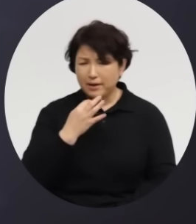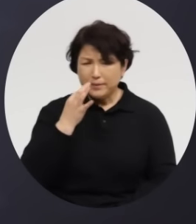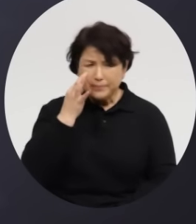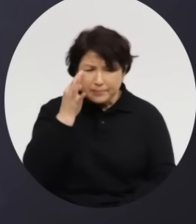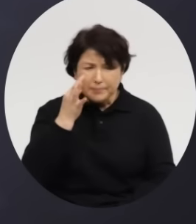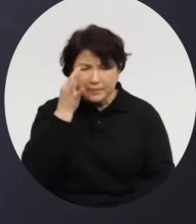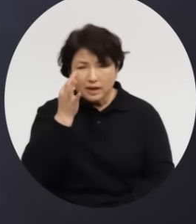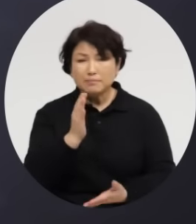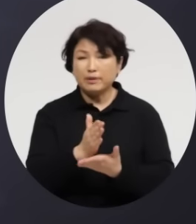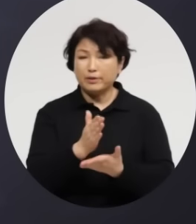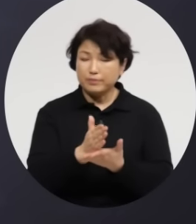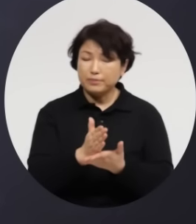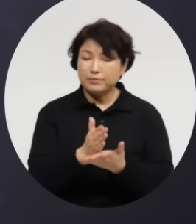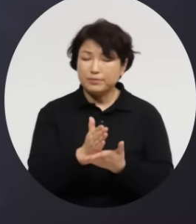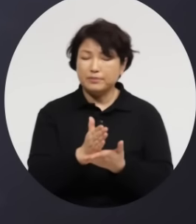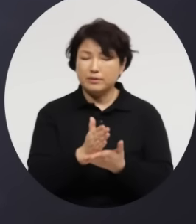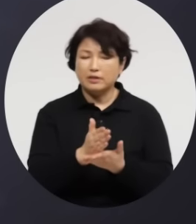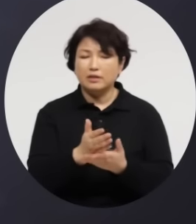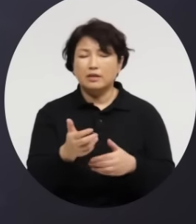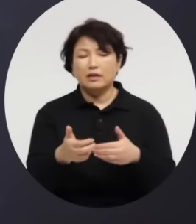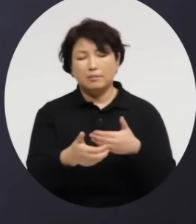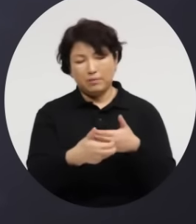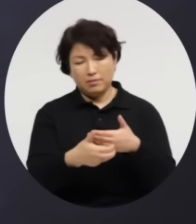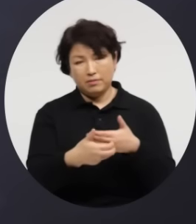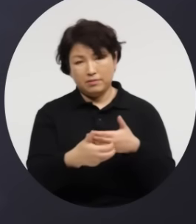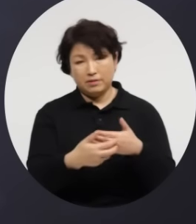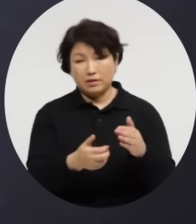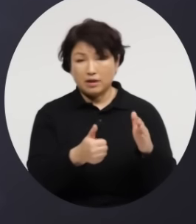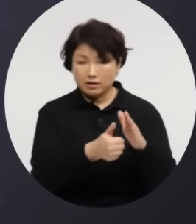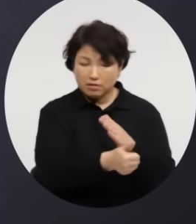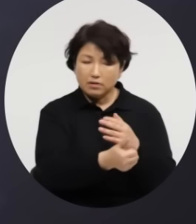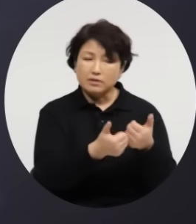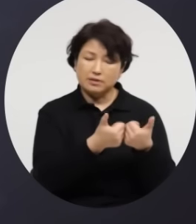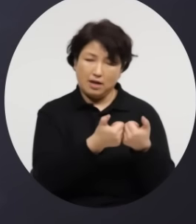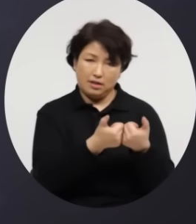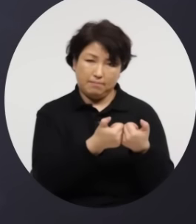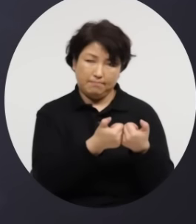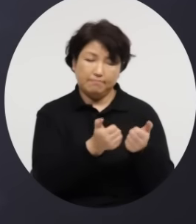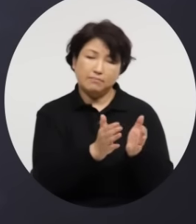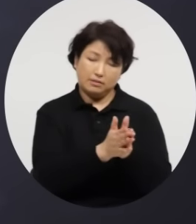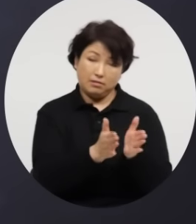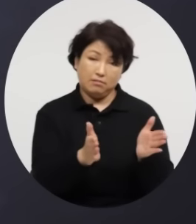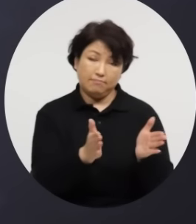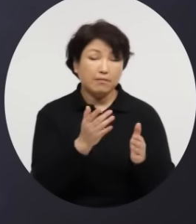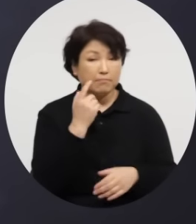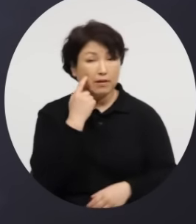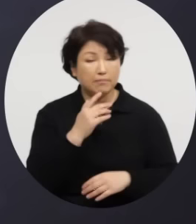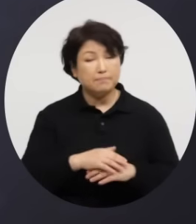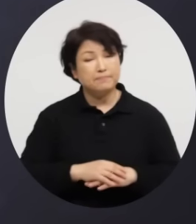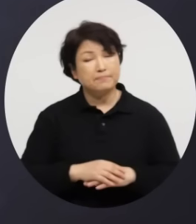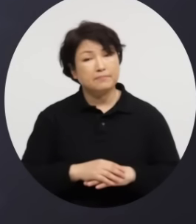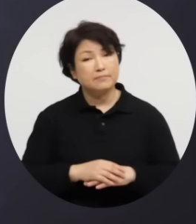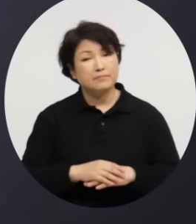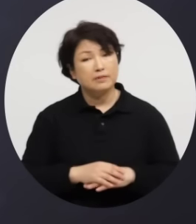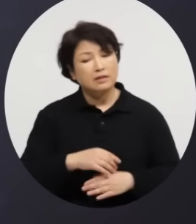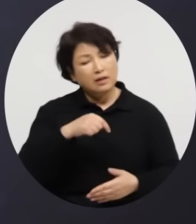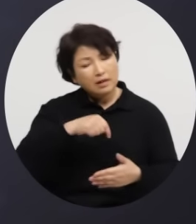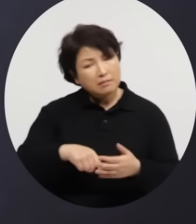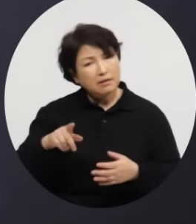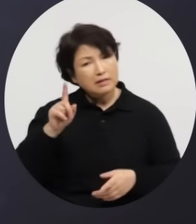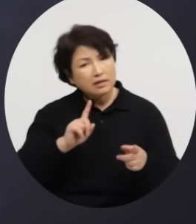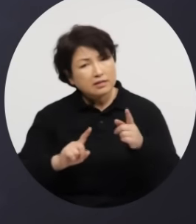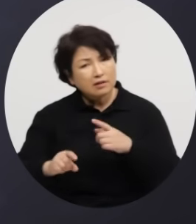말고 먼저 병원에 가서 의사하고 상담을 해본다. 그러면 이